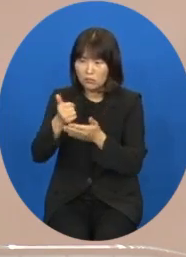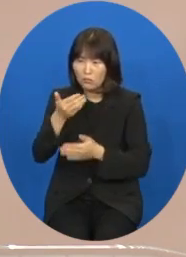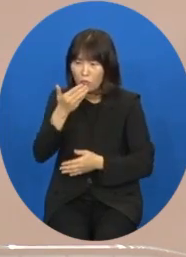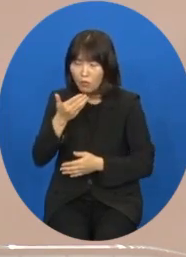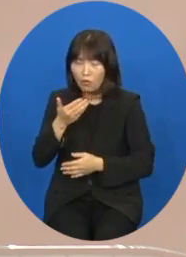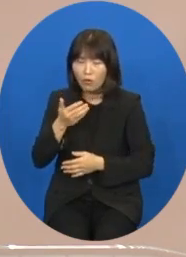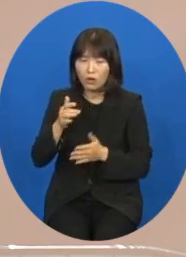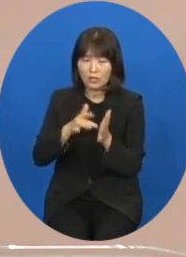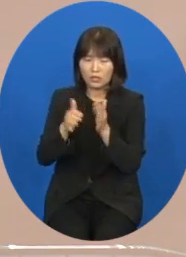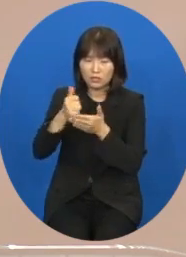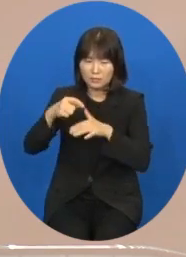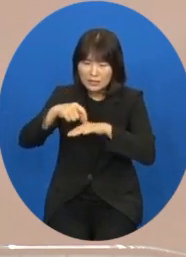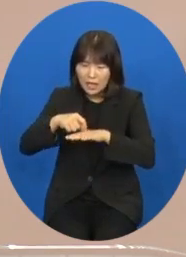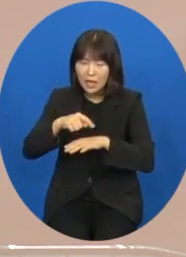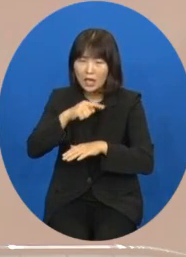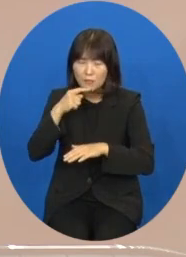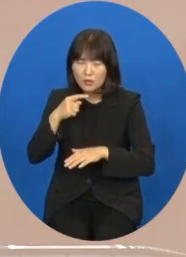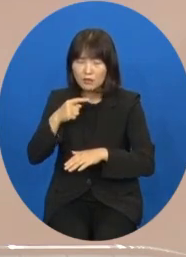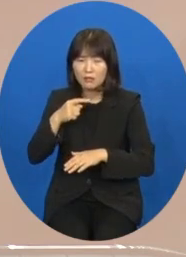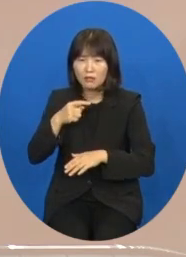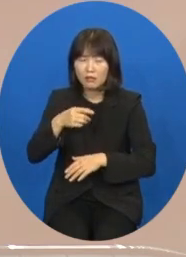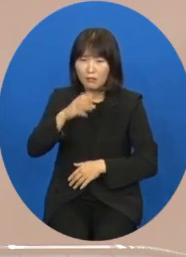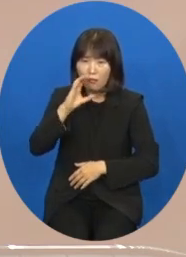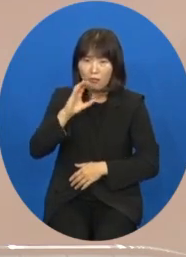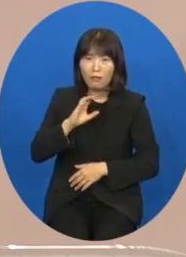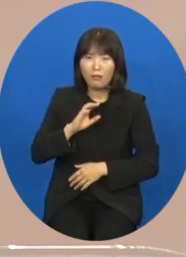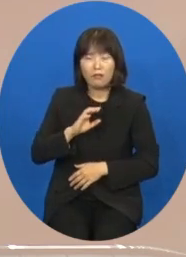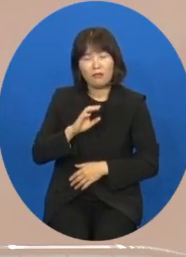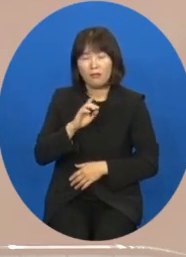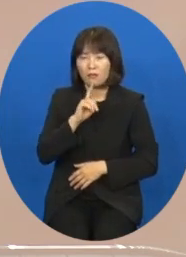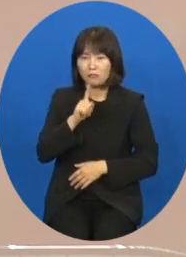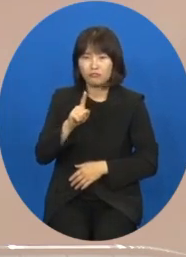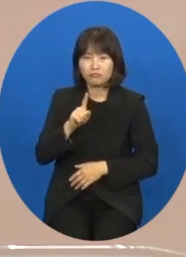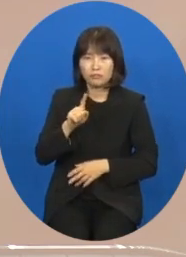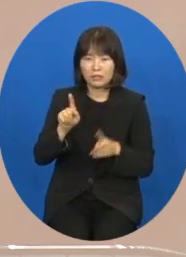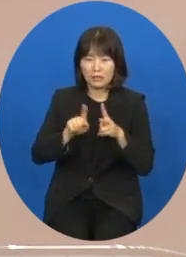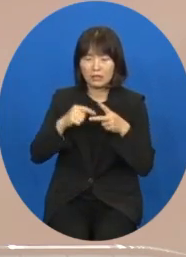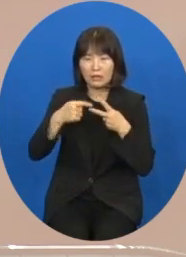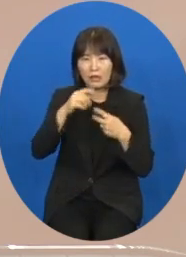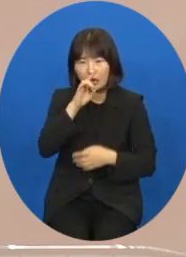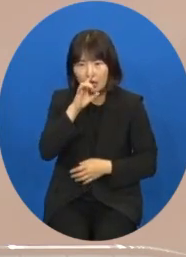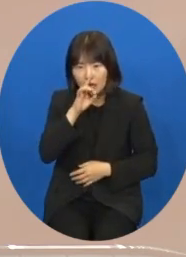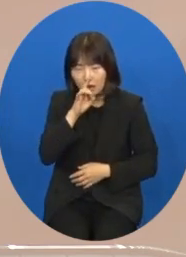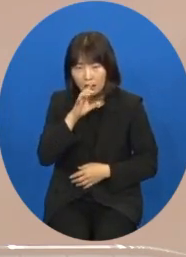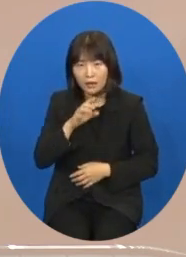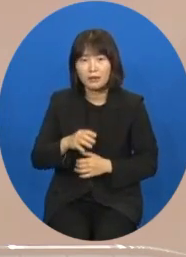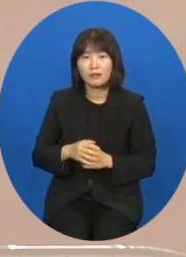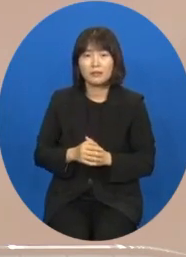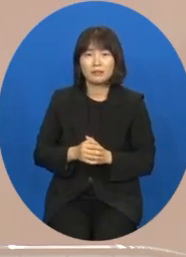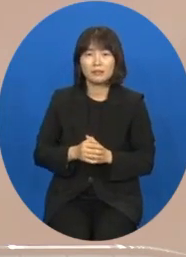내 살을 먹으라, 내 피를 마시라. 도무지 이해가 안 돼. 좀 이상한 사람인가 봐.